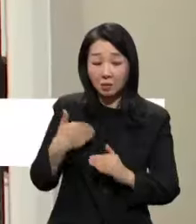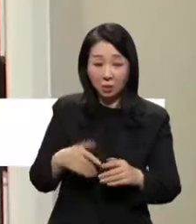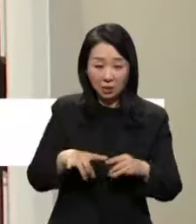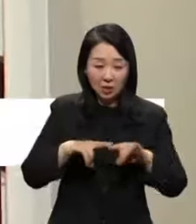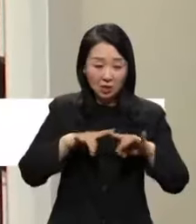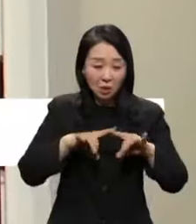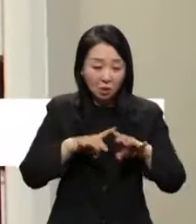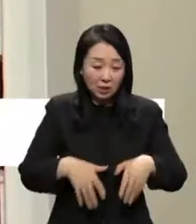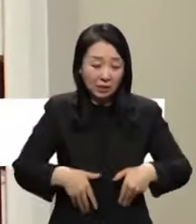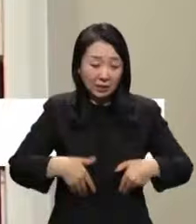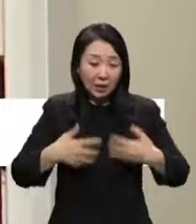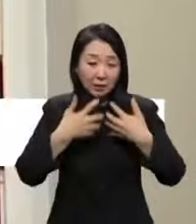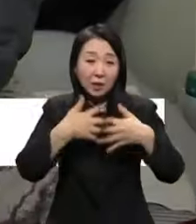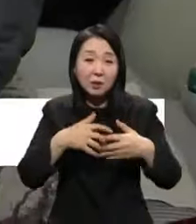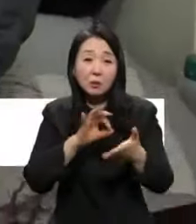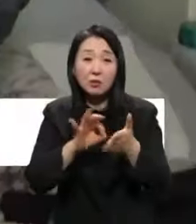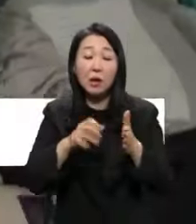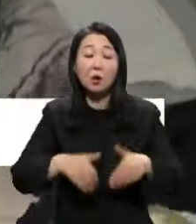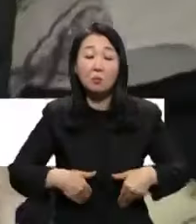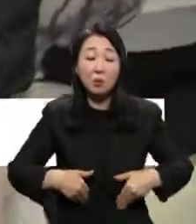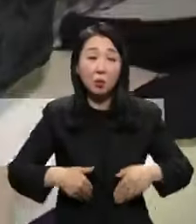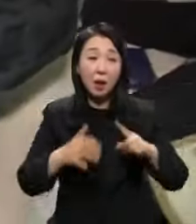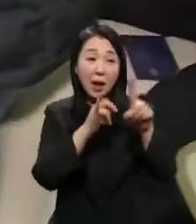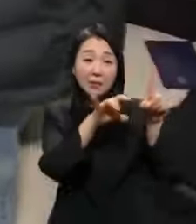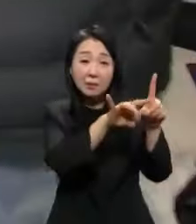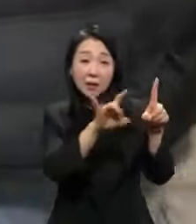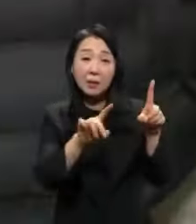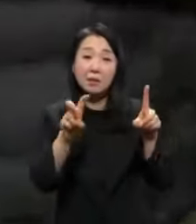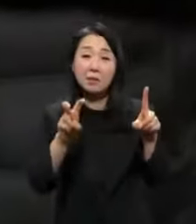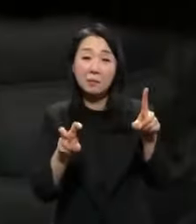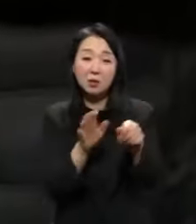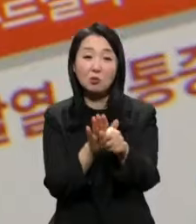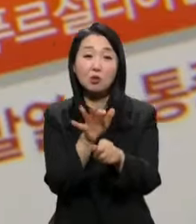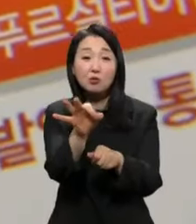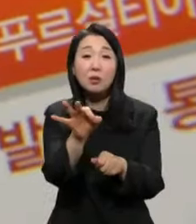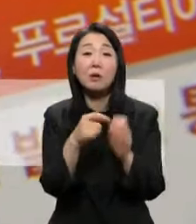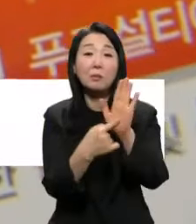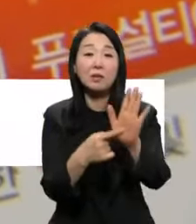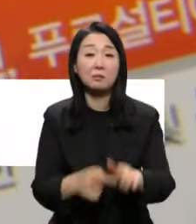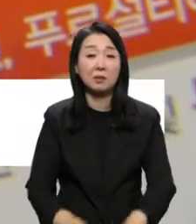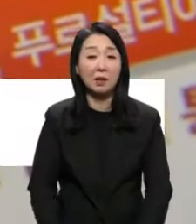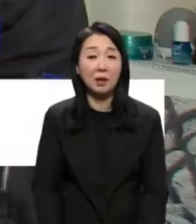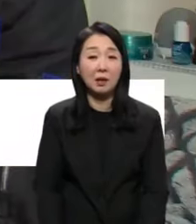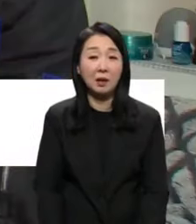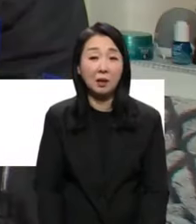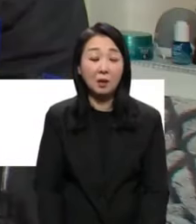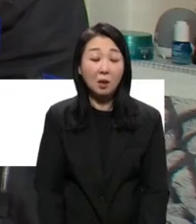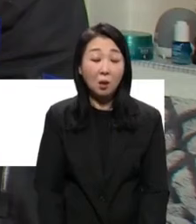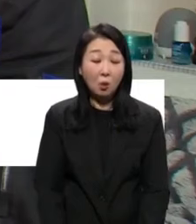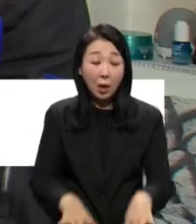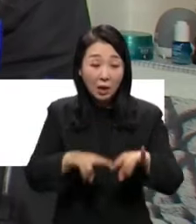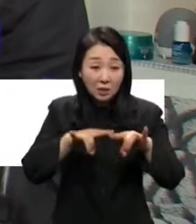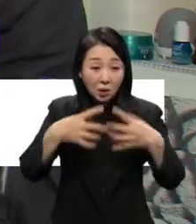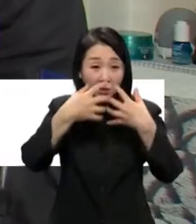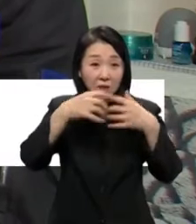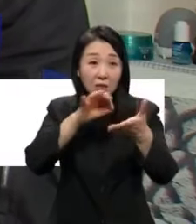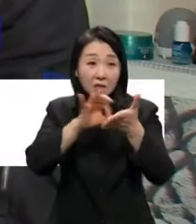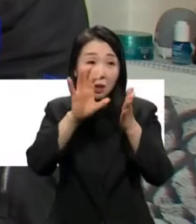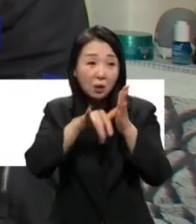사서 쓰라며 세대당 20만 원씩 주겠다고 알렸습니다. 일단은 뭐 화재 그런 것도 무섭기도